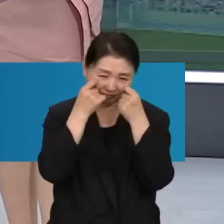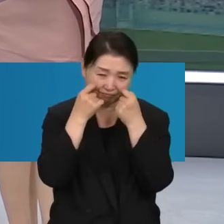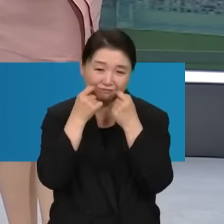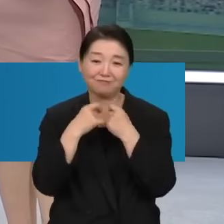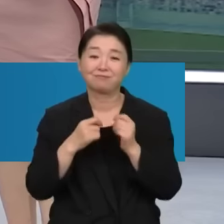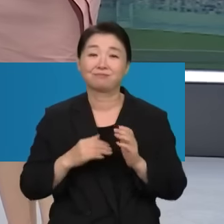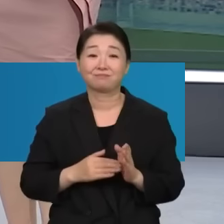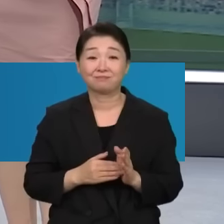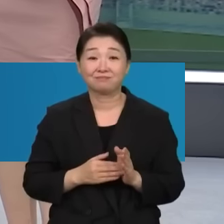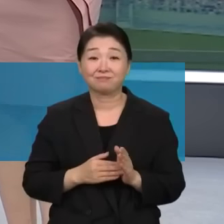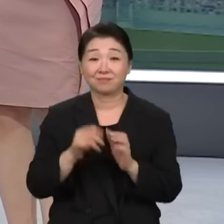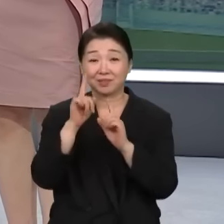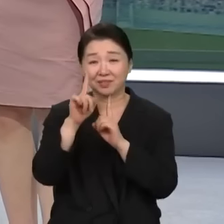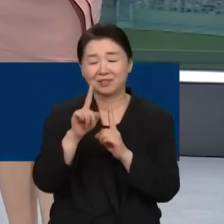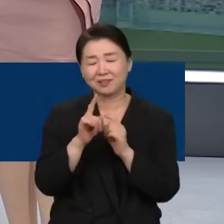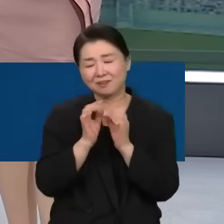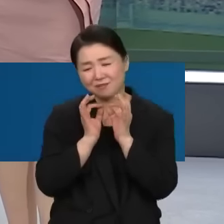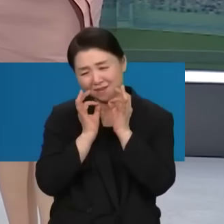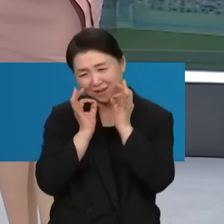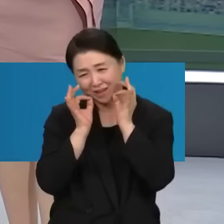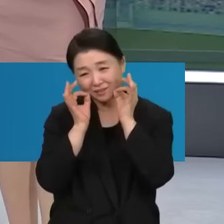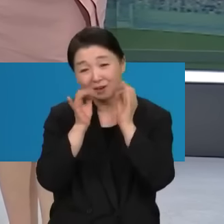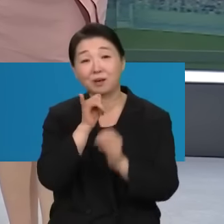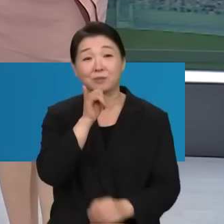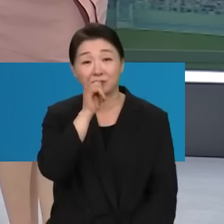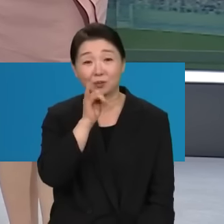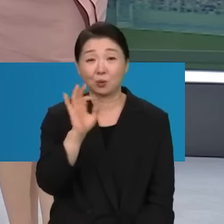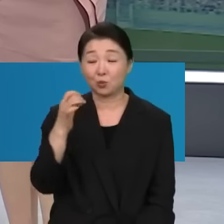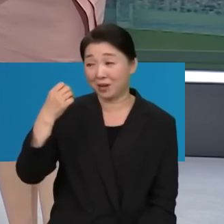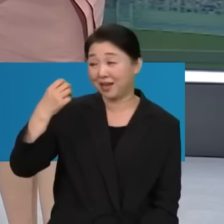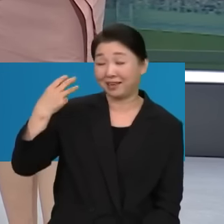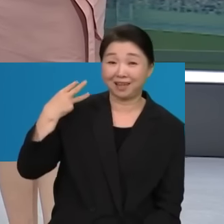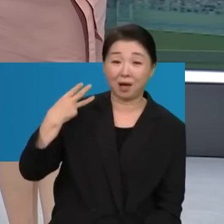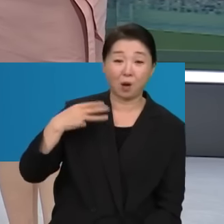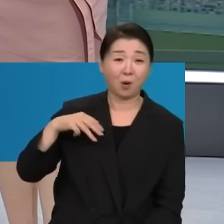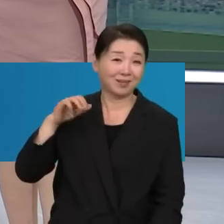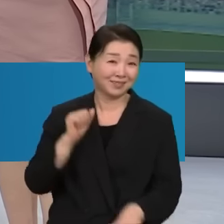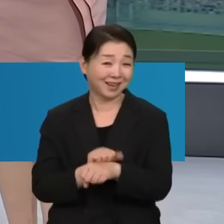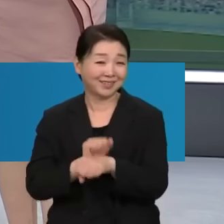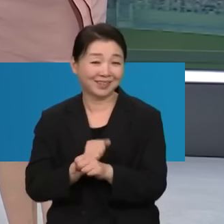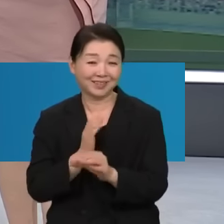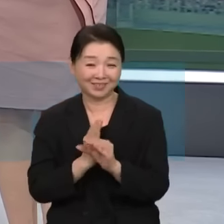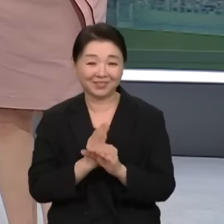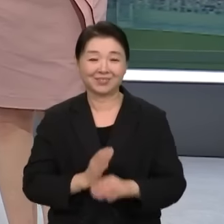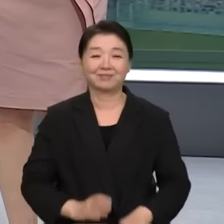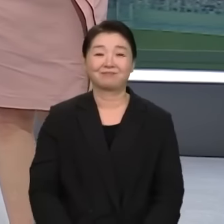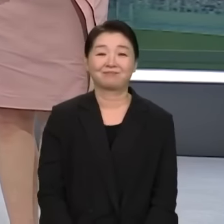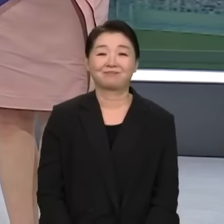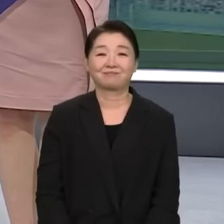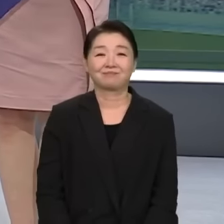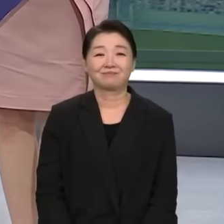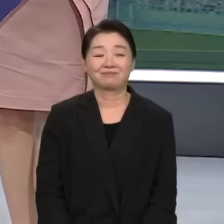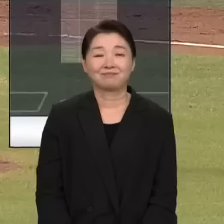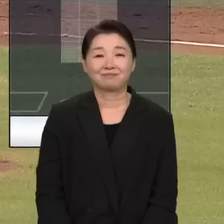말았죠. 이상규의 절실함이 닿았을까요? 요즘 한화는 가장 무서운 팀이 됐습니다. 오선민 기자입니다.